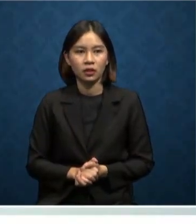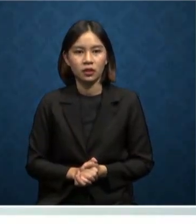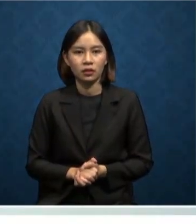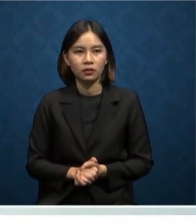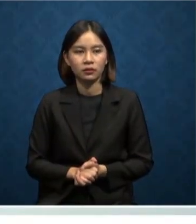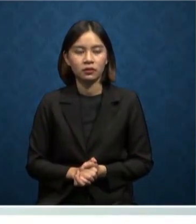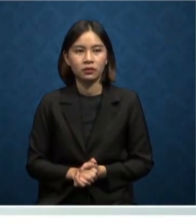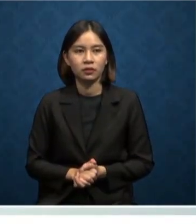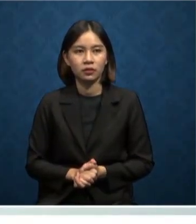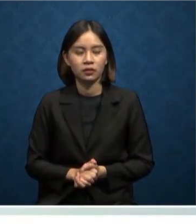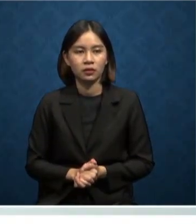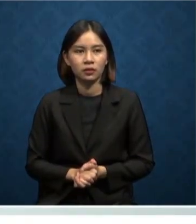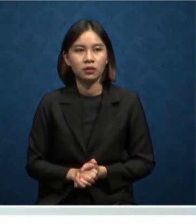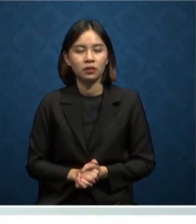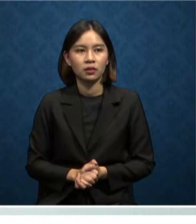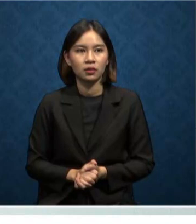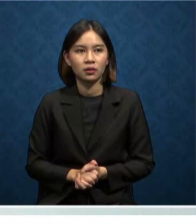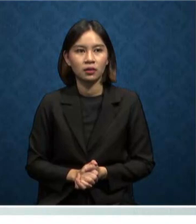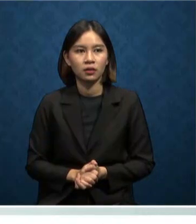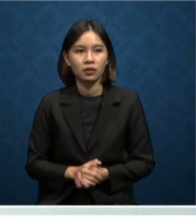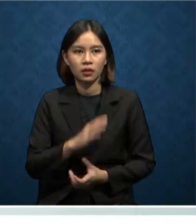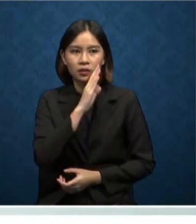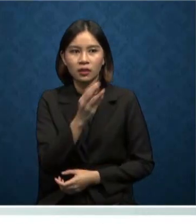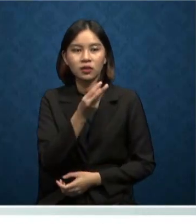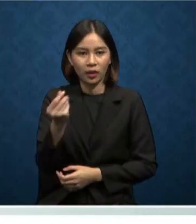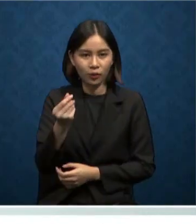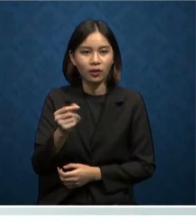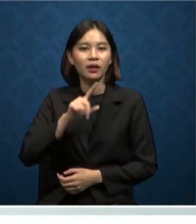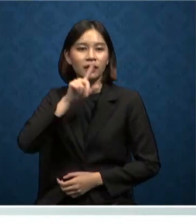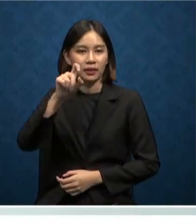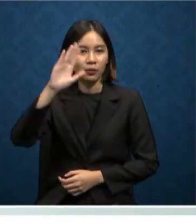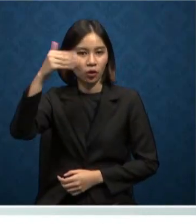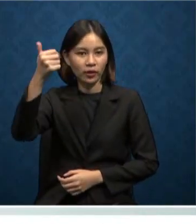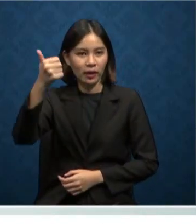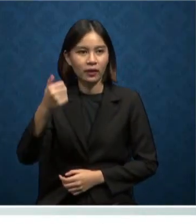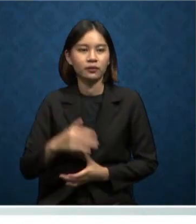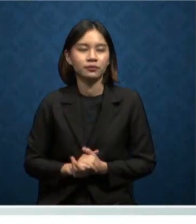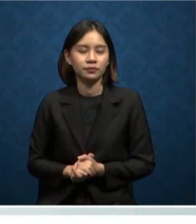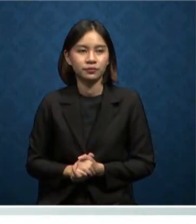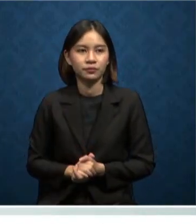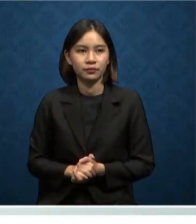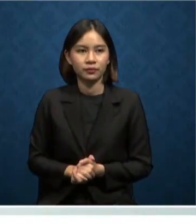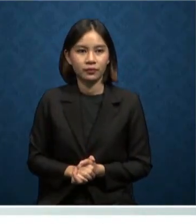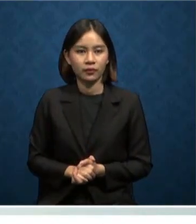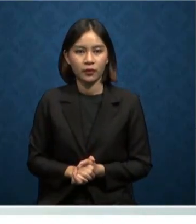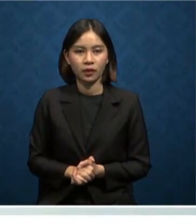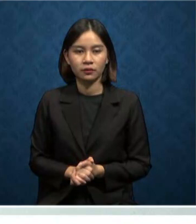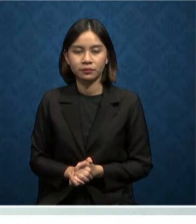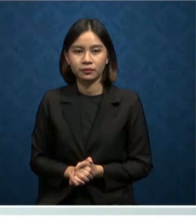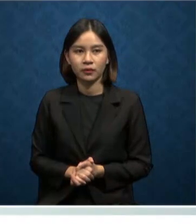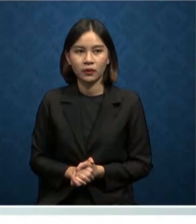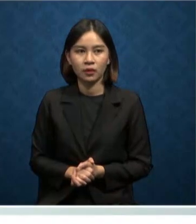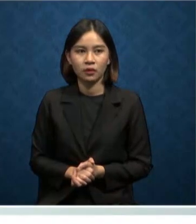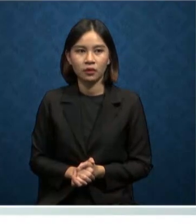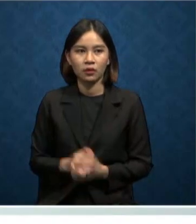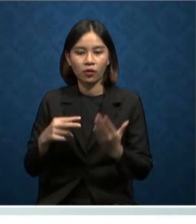หรือว่าท่านถ้าท่านไวท่านก็ถามก่อนนะครับว่าขอถามไปก่อนนะครับถ้ามาแท